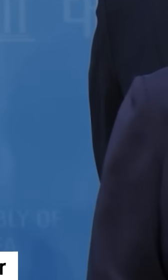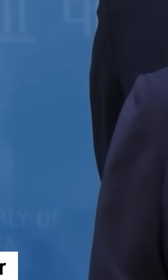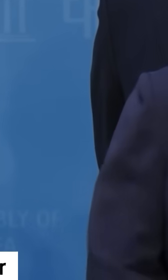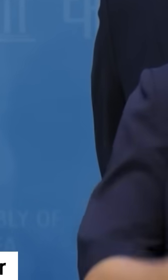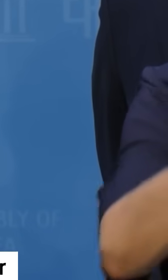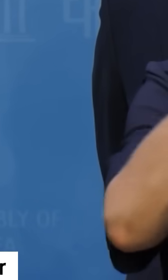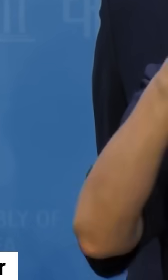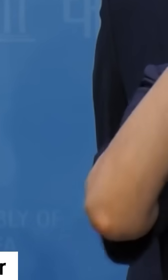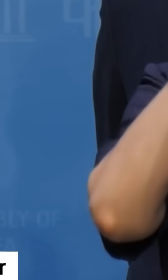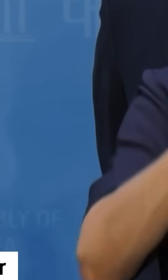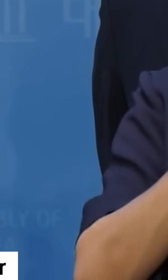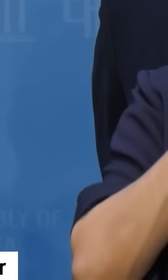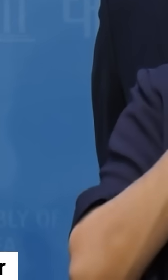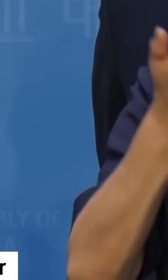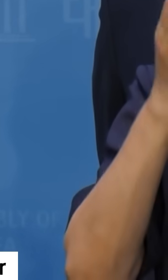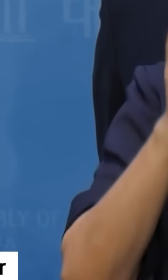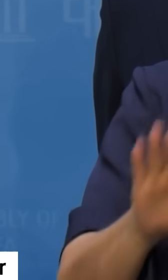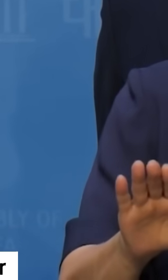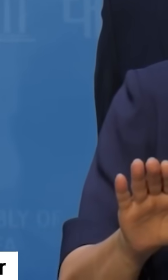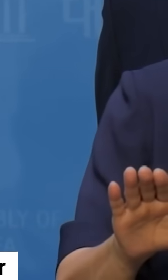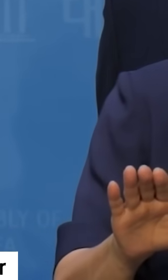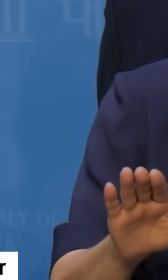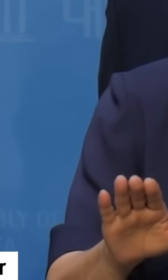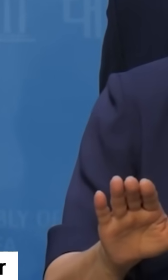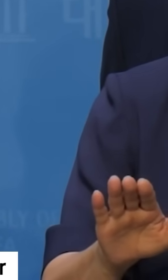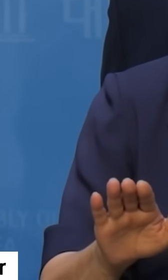대단히 좋았지만